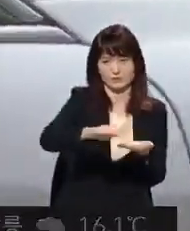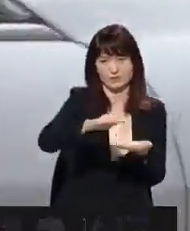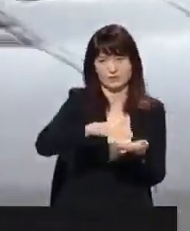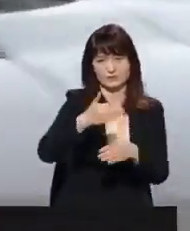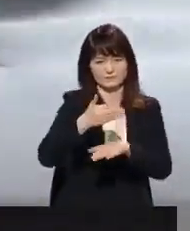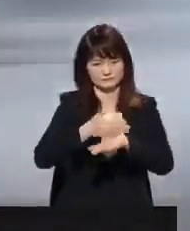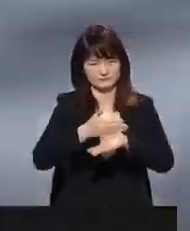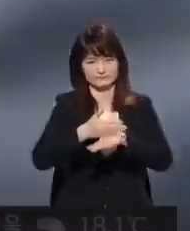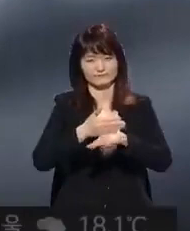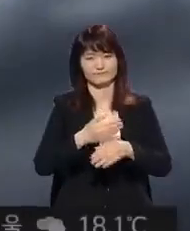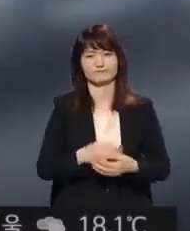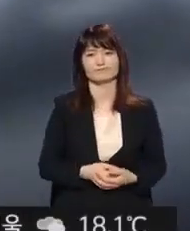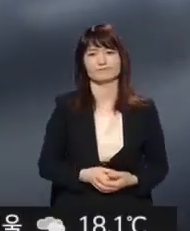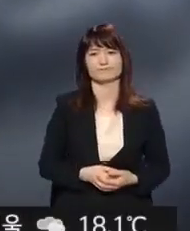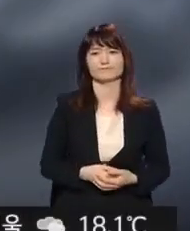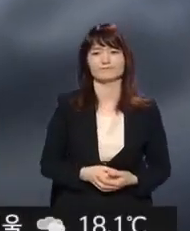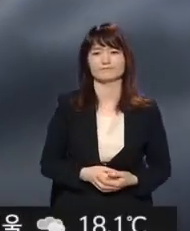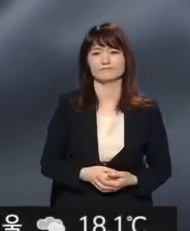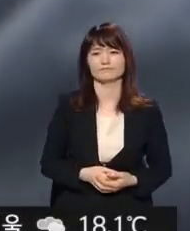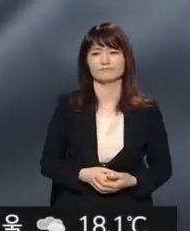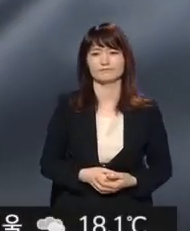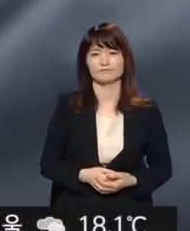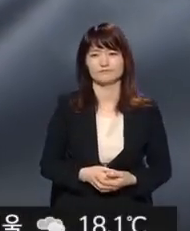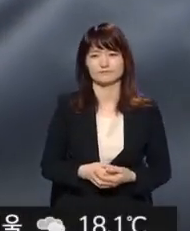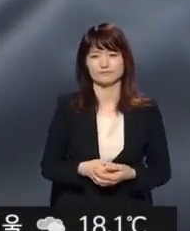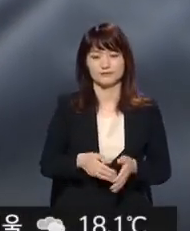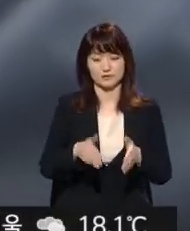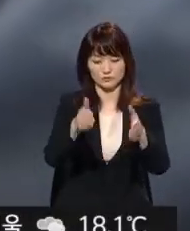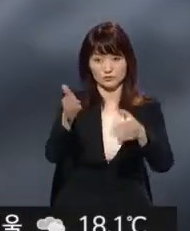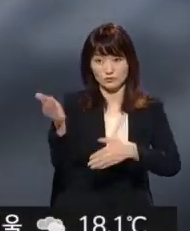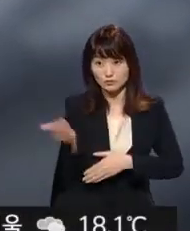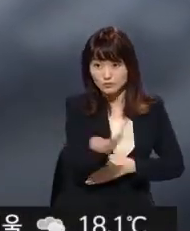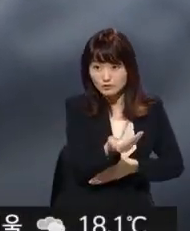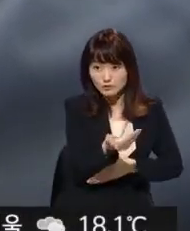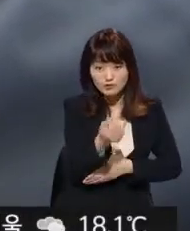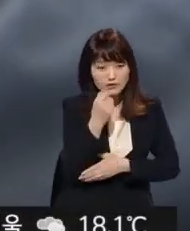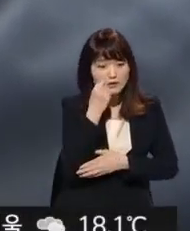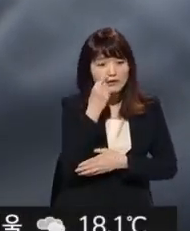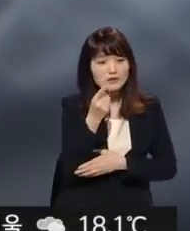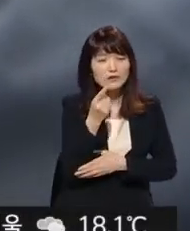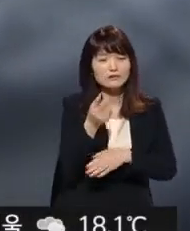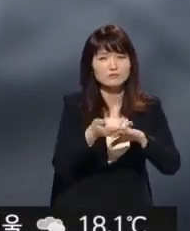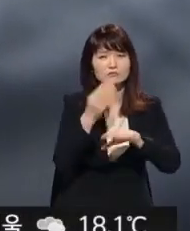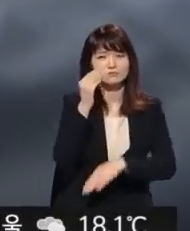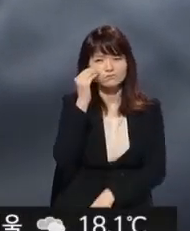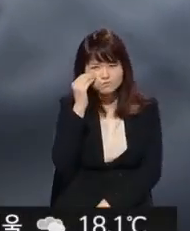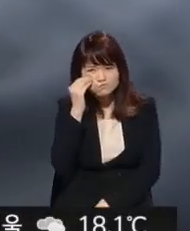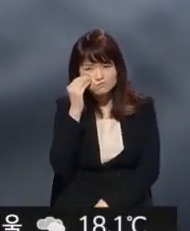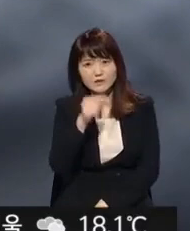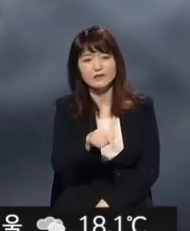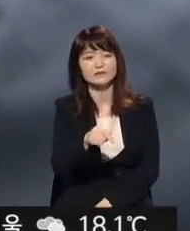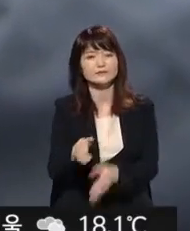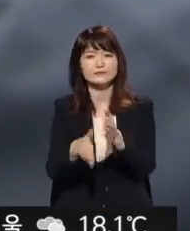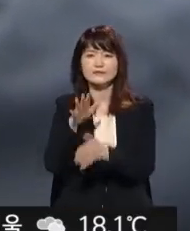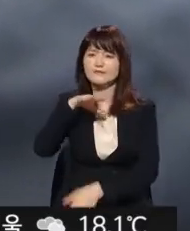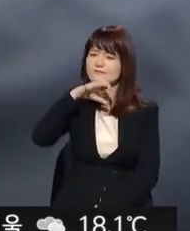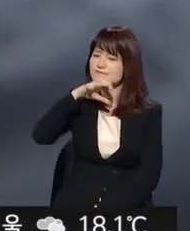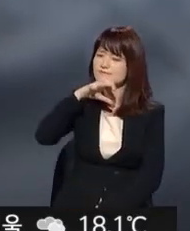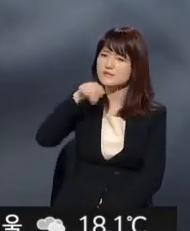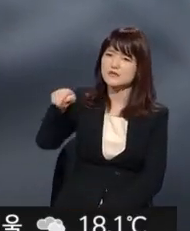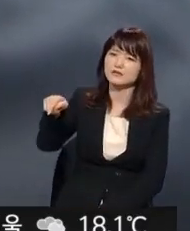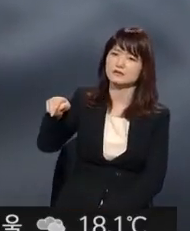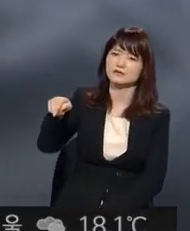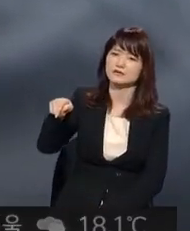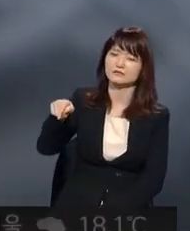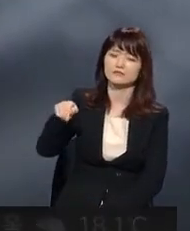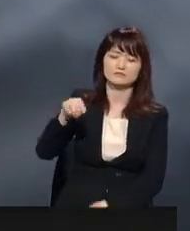Thank you. Bye. This hole, or these two holes, have been here for over a month. And we have been